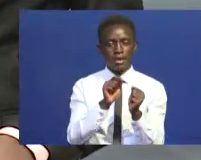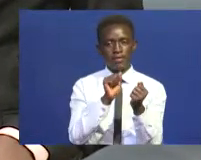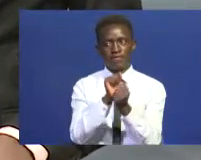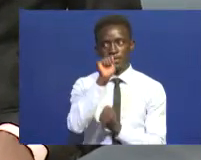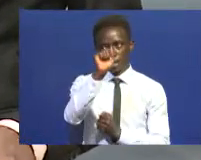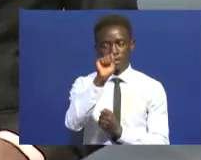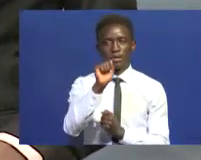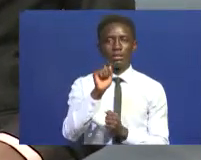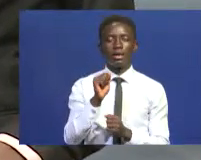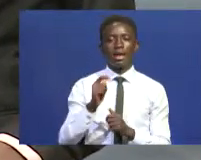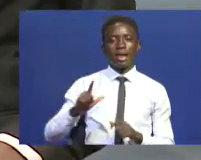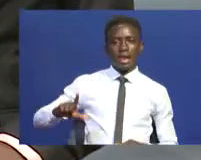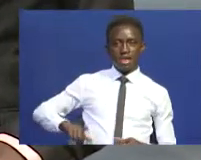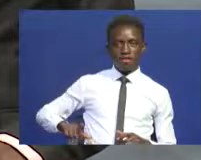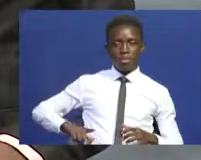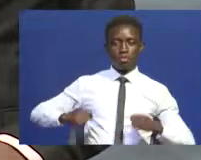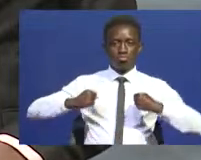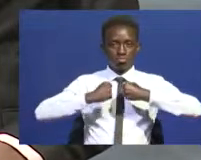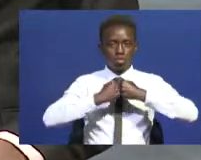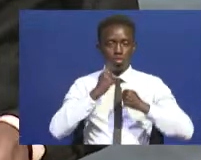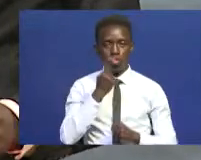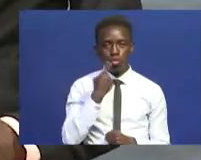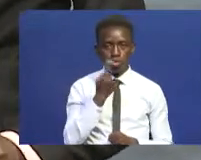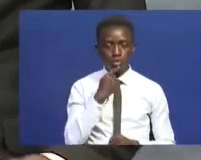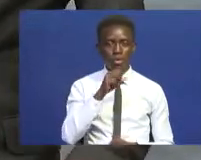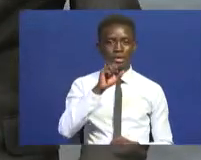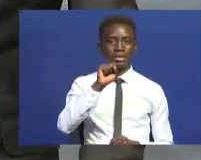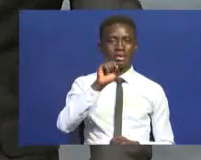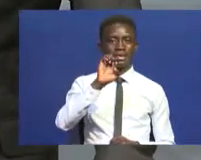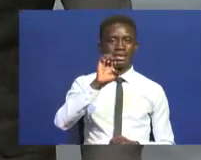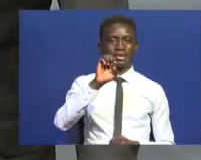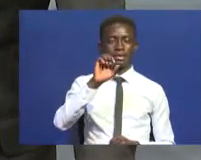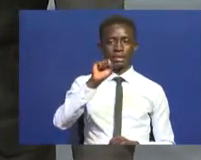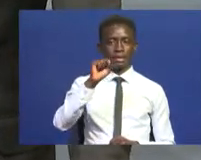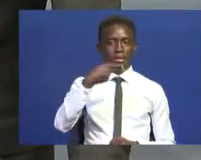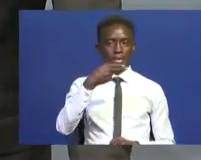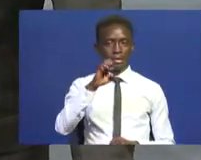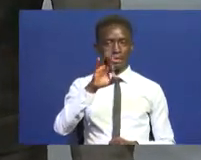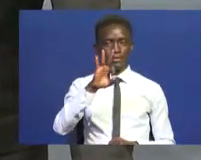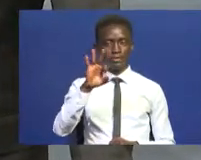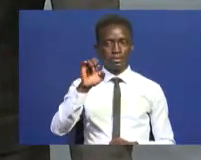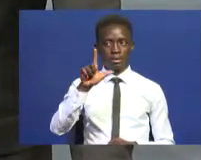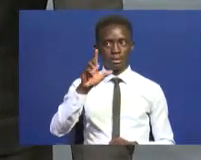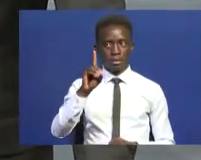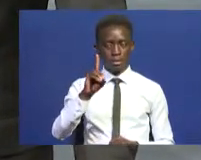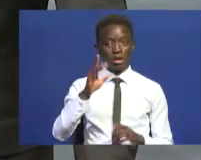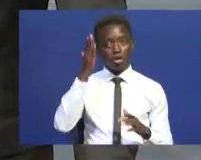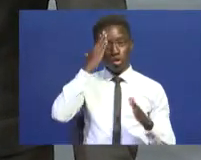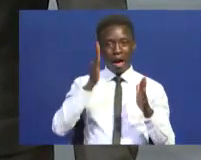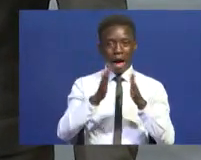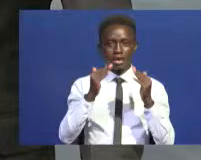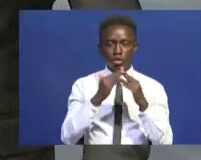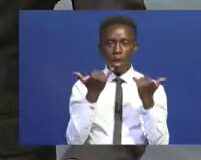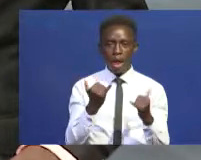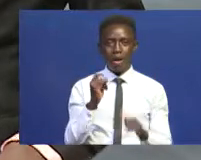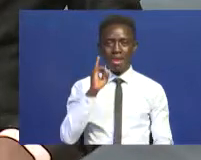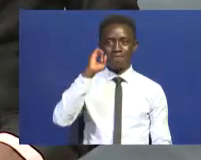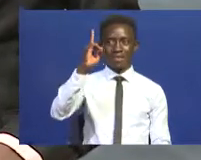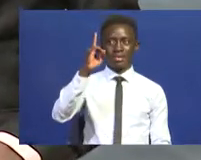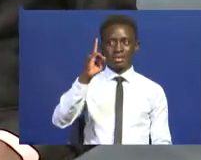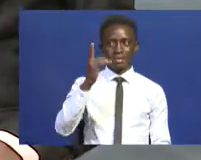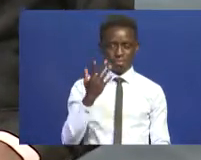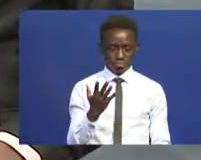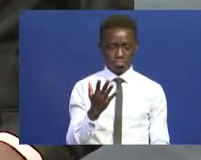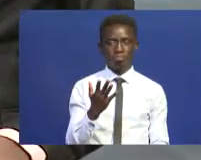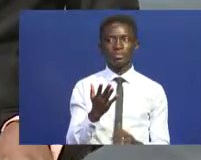na Sheffield United. Kumbuka Arsenal wamechupa hadi kileleni, 68 wanaongoza katika